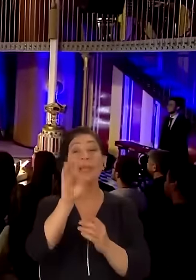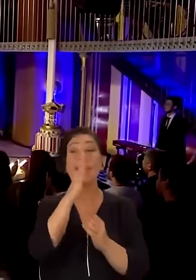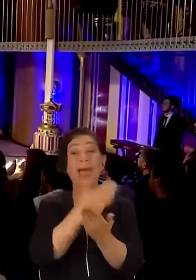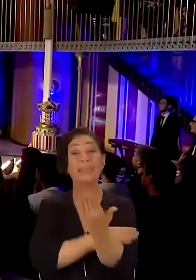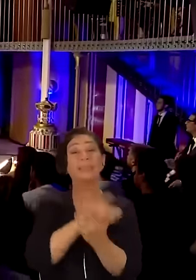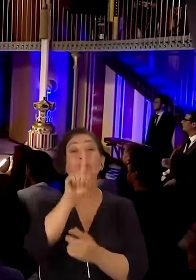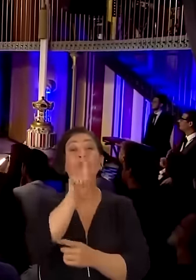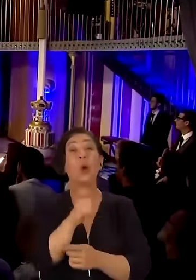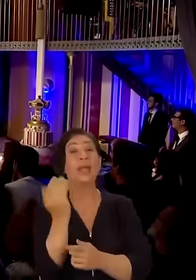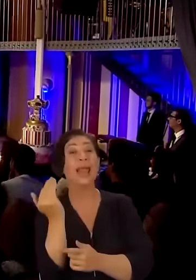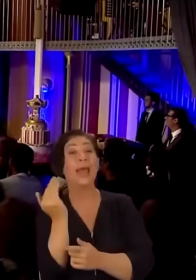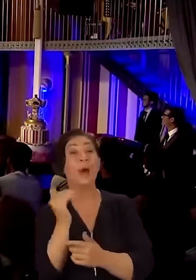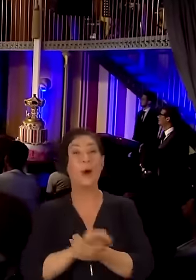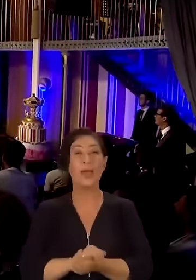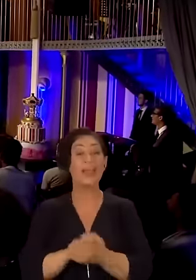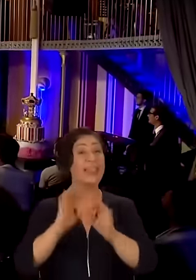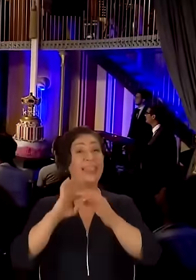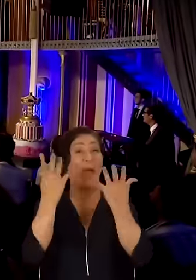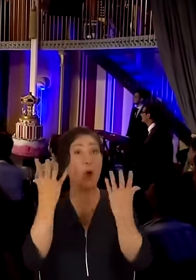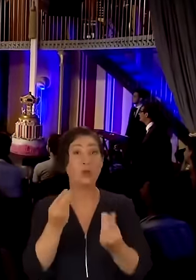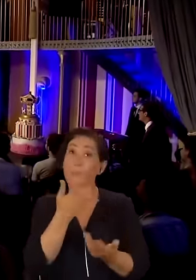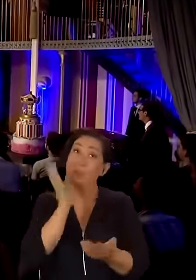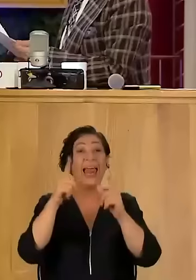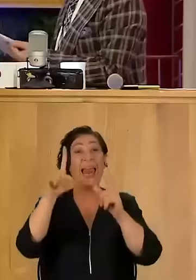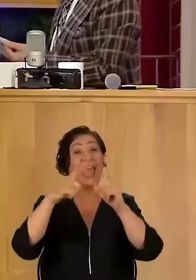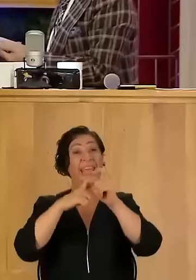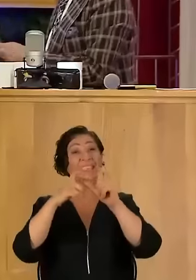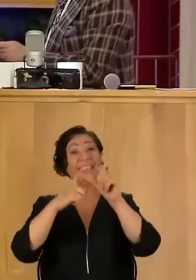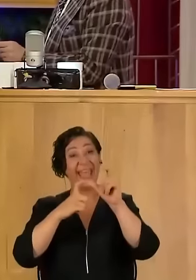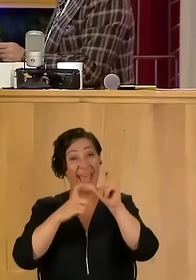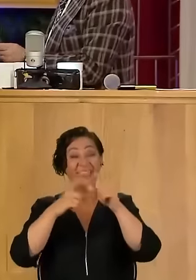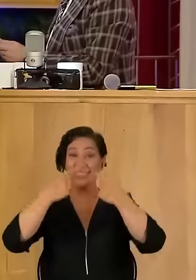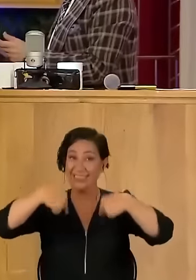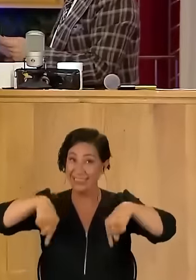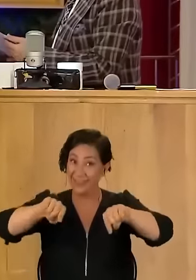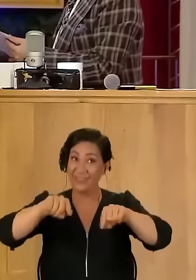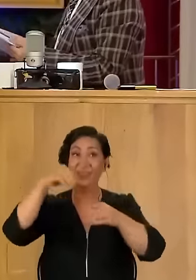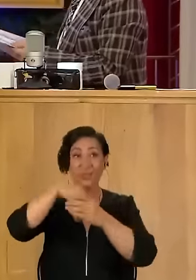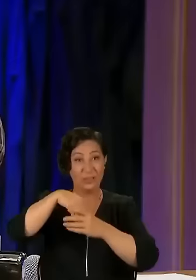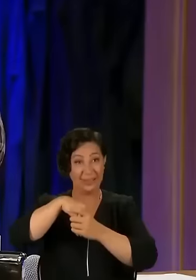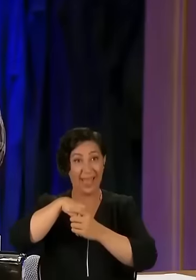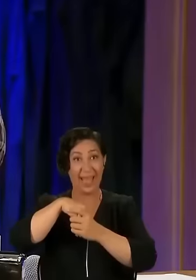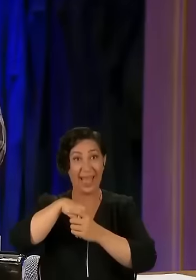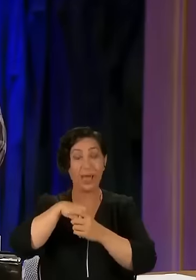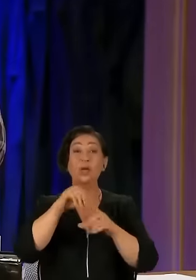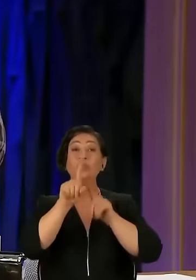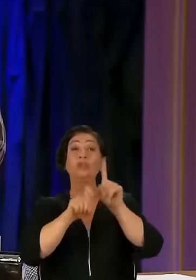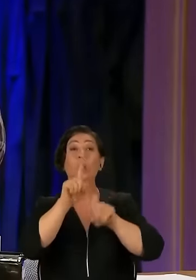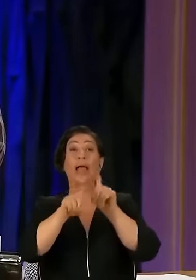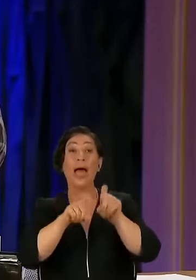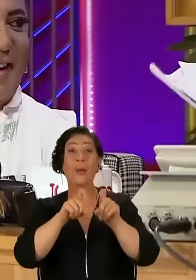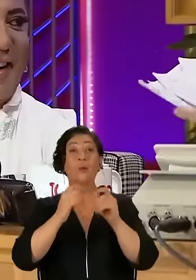tane, sorularınız gelecek. Ne olduğunu bilmiyorsunuz. LGS sınavındaki